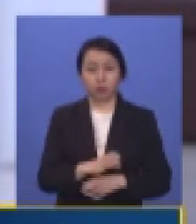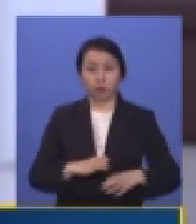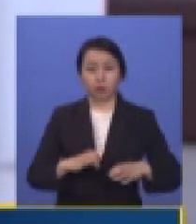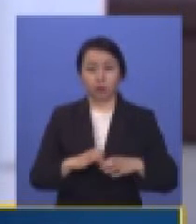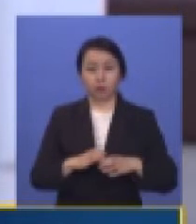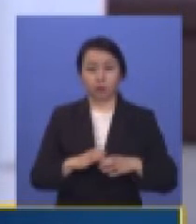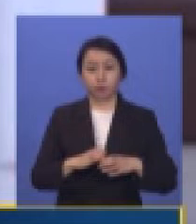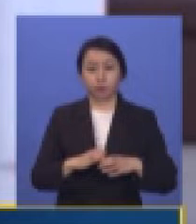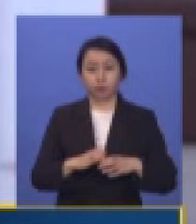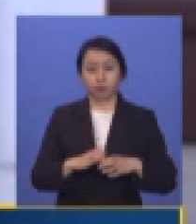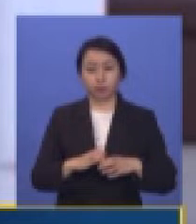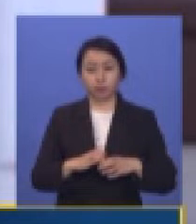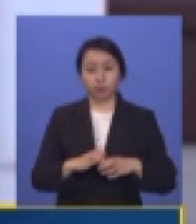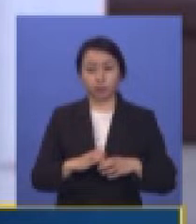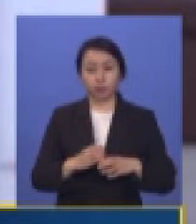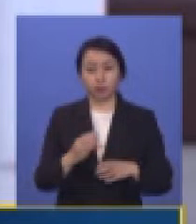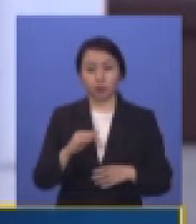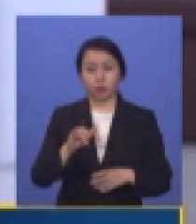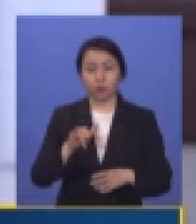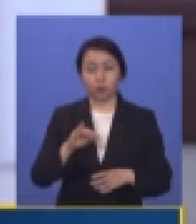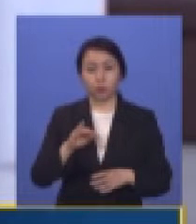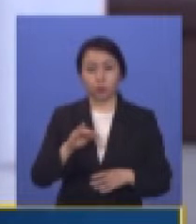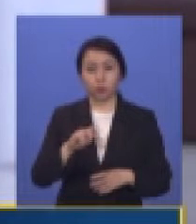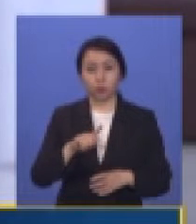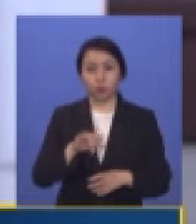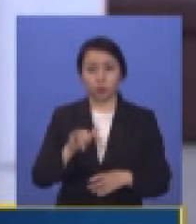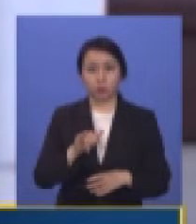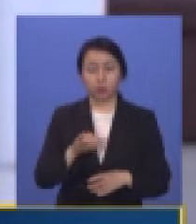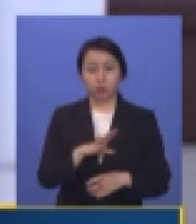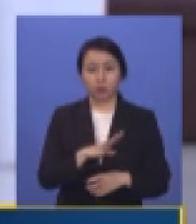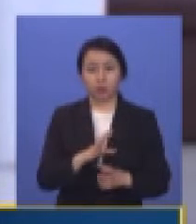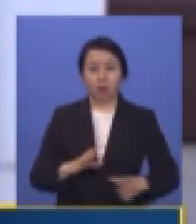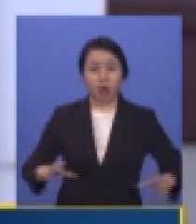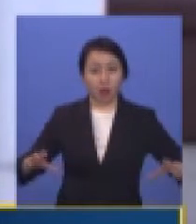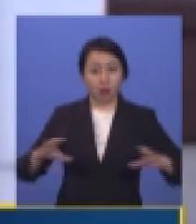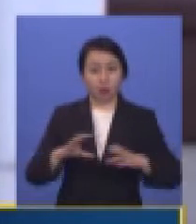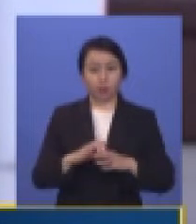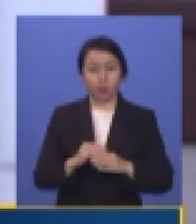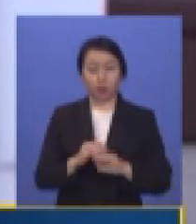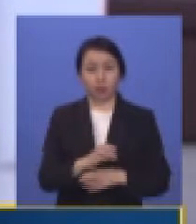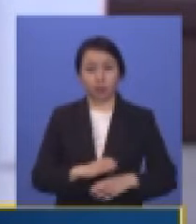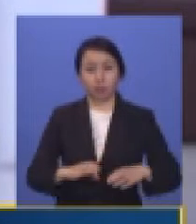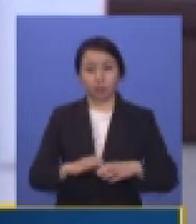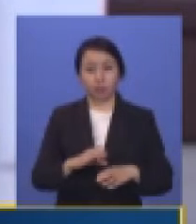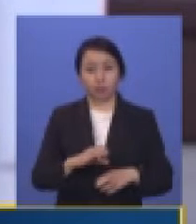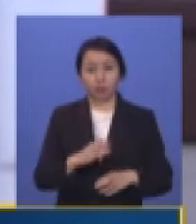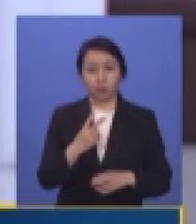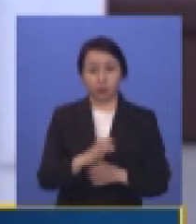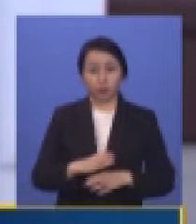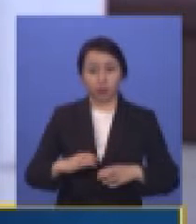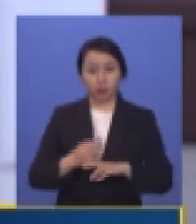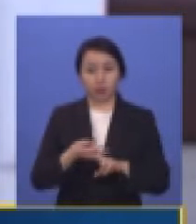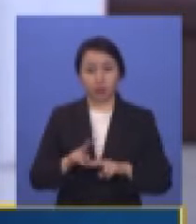«Алаш», и партии «Ушчус». Было объединение партий, двух партий.